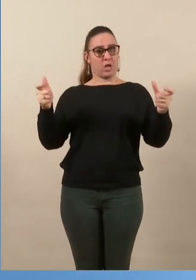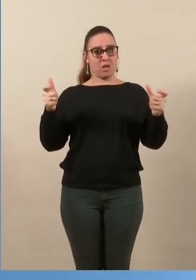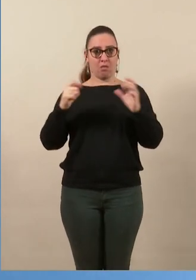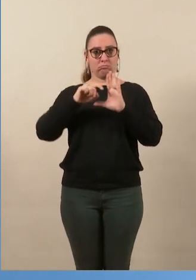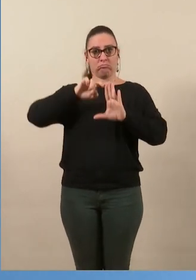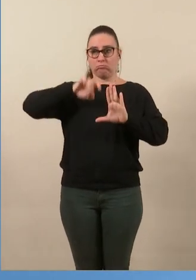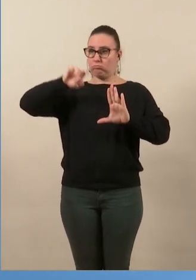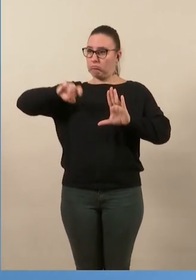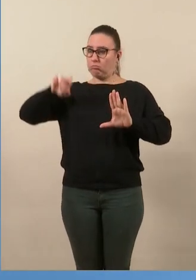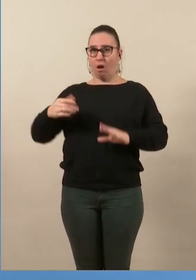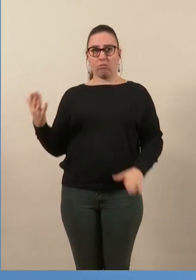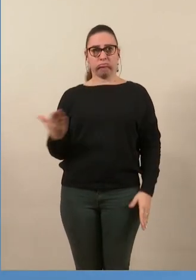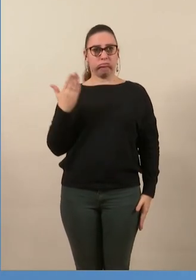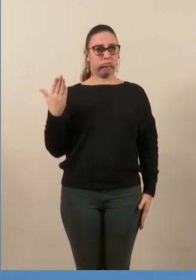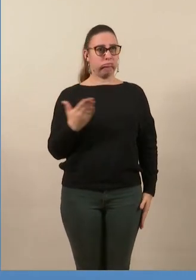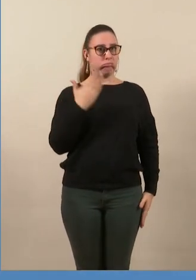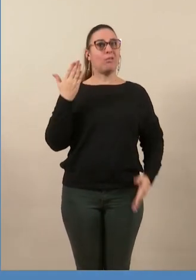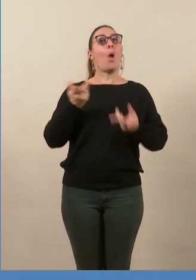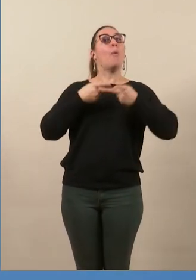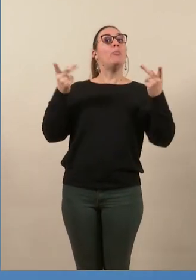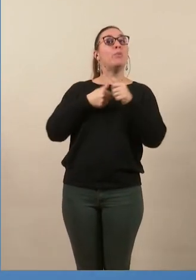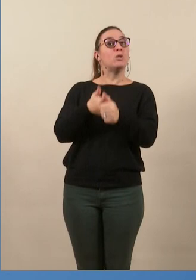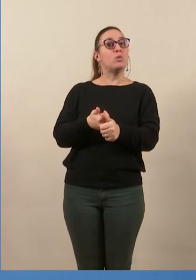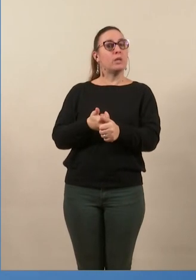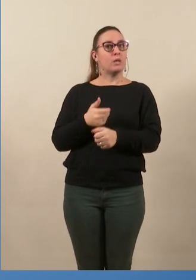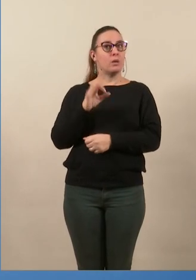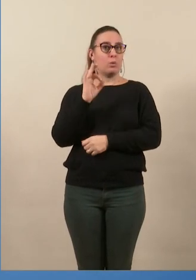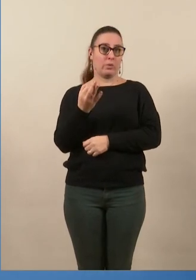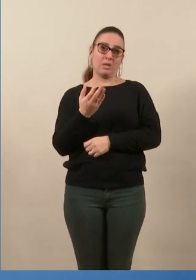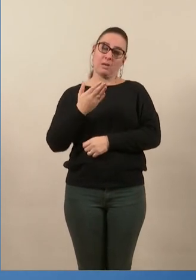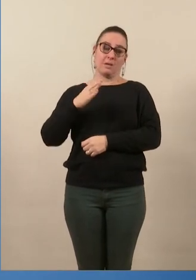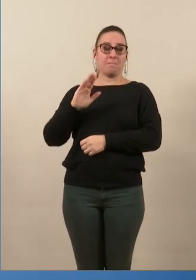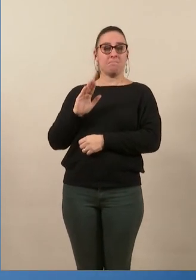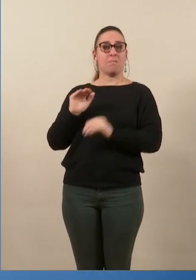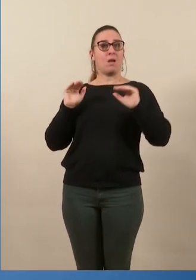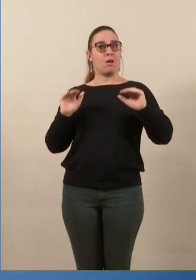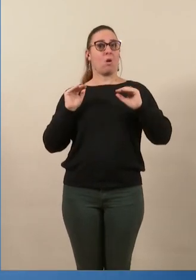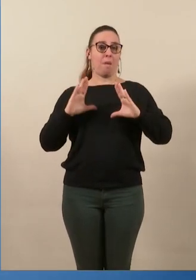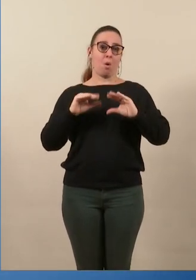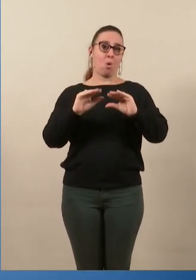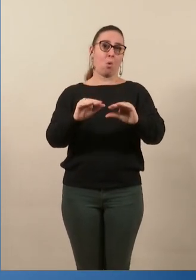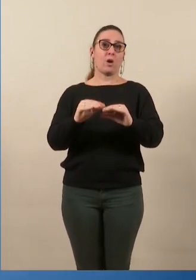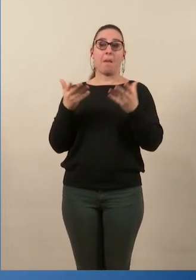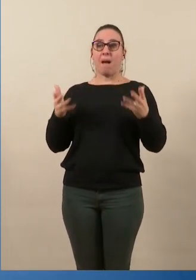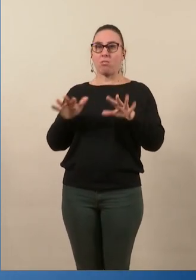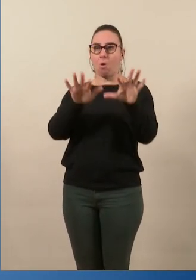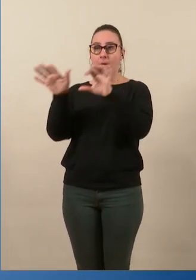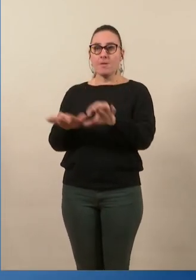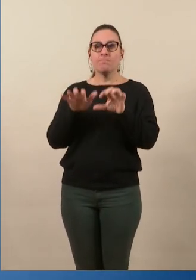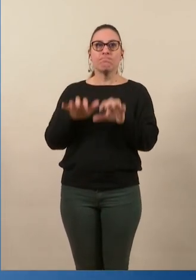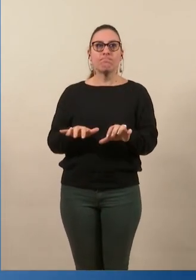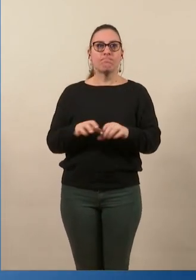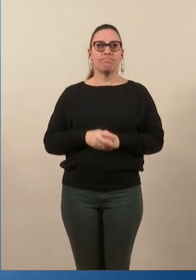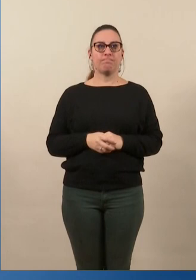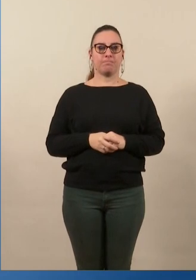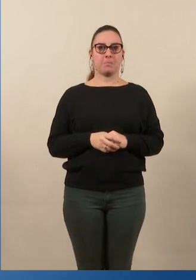se réfère à à à ce qui est publ mais il n'en demeure pas moins que il y a des questions très concrètes qui sont en suspend pour